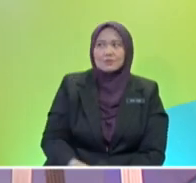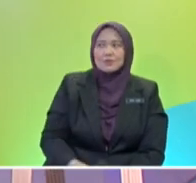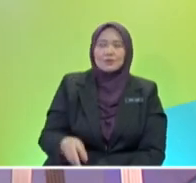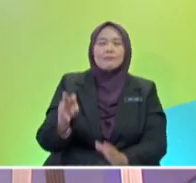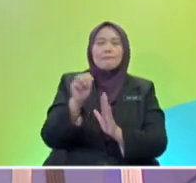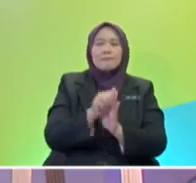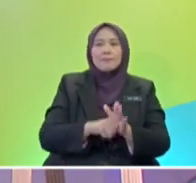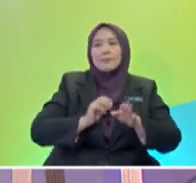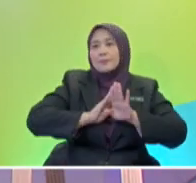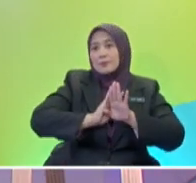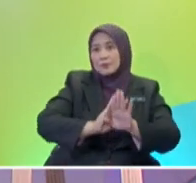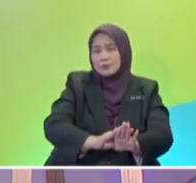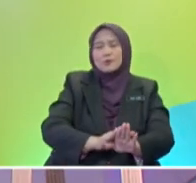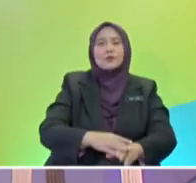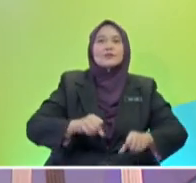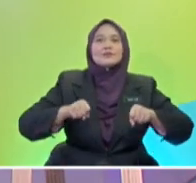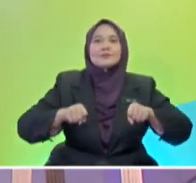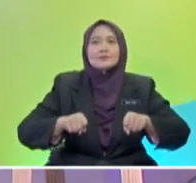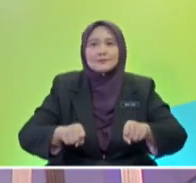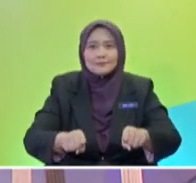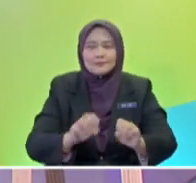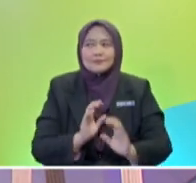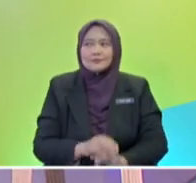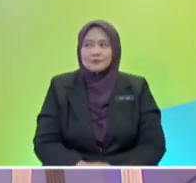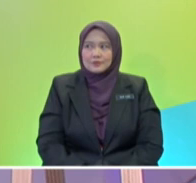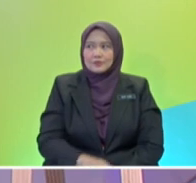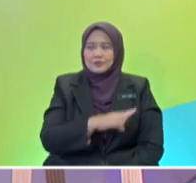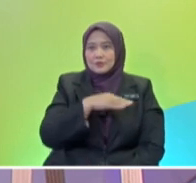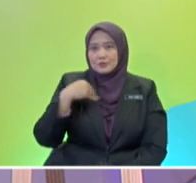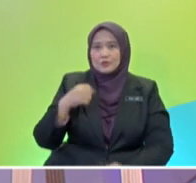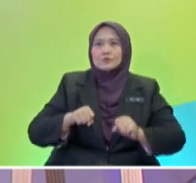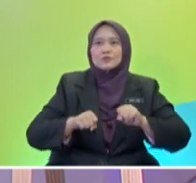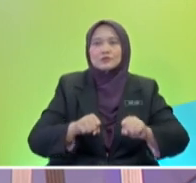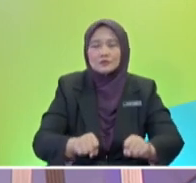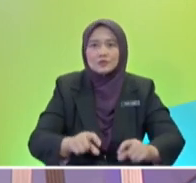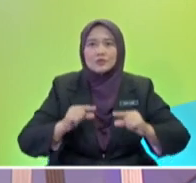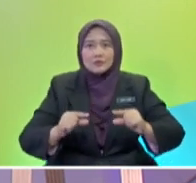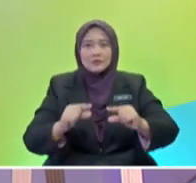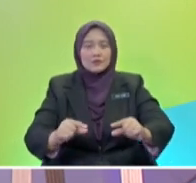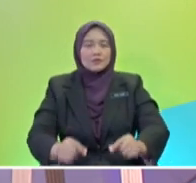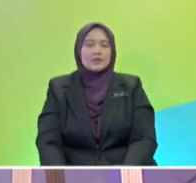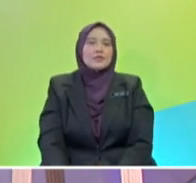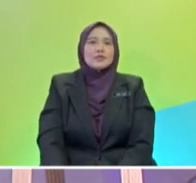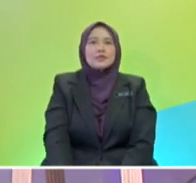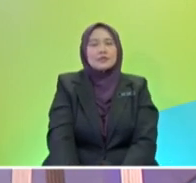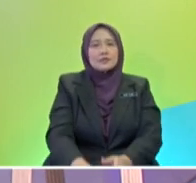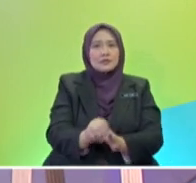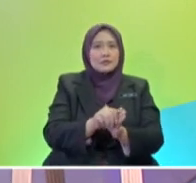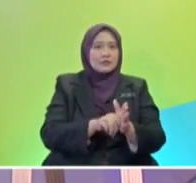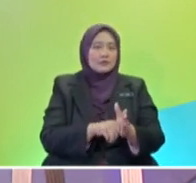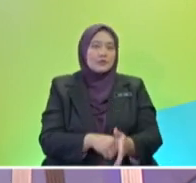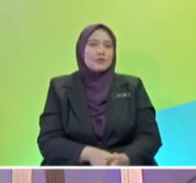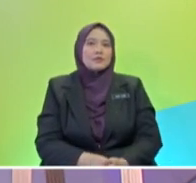menolak troli tersebut bergerak semakin menjauhi Kakak